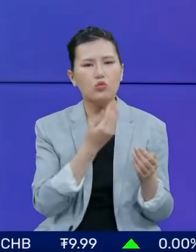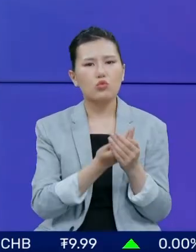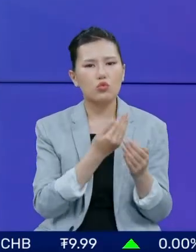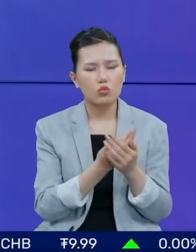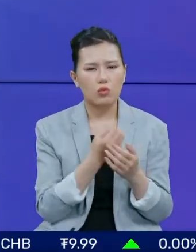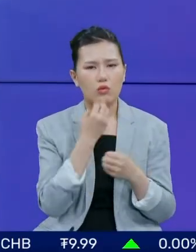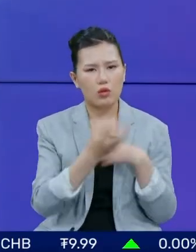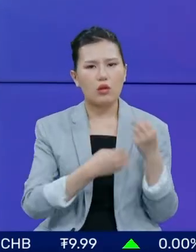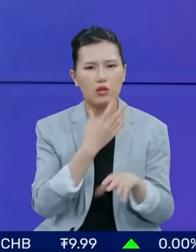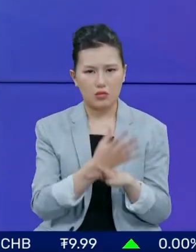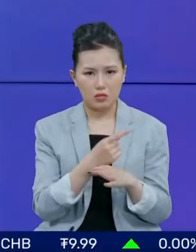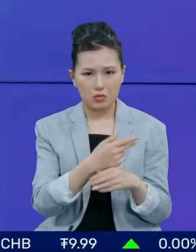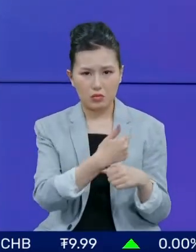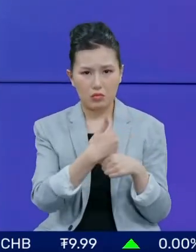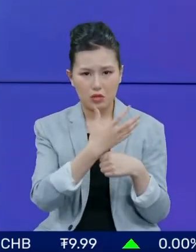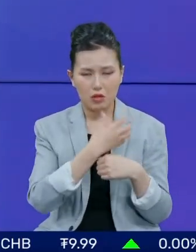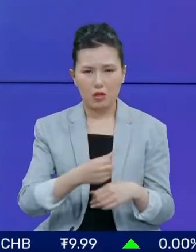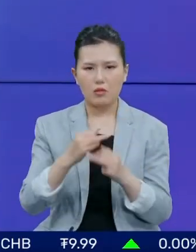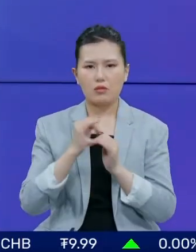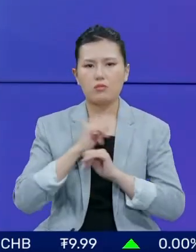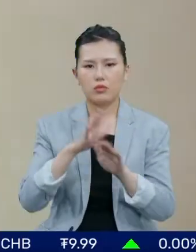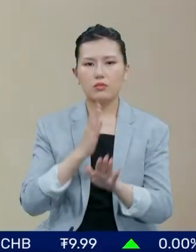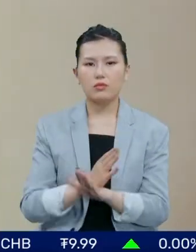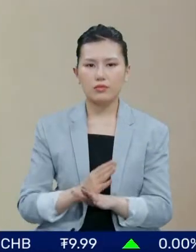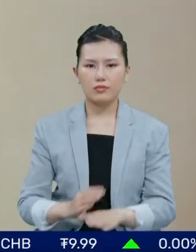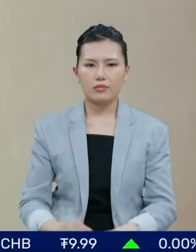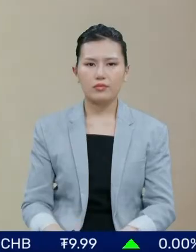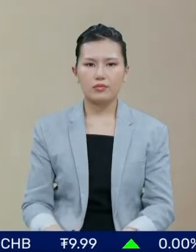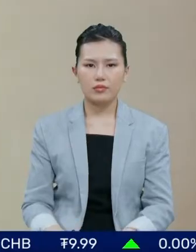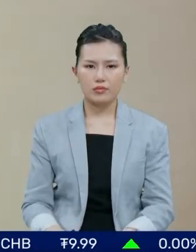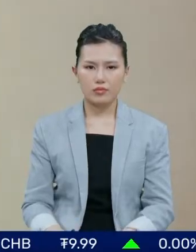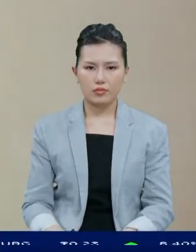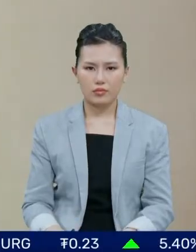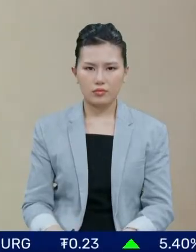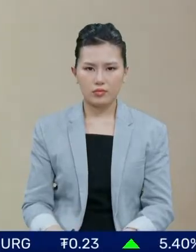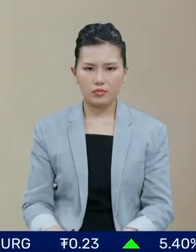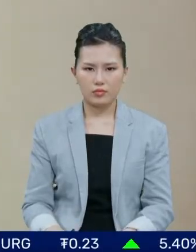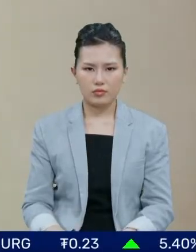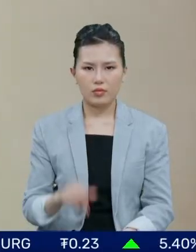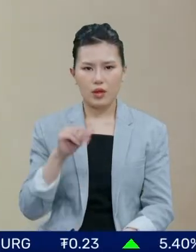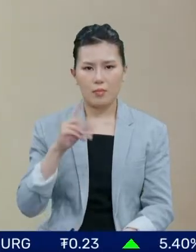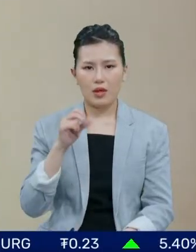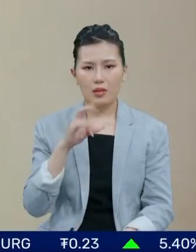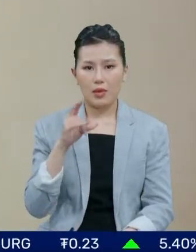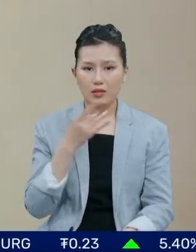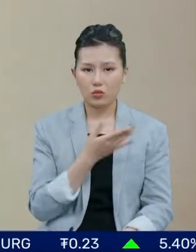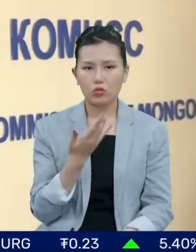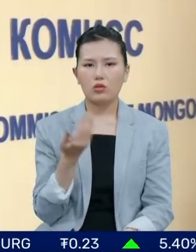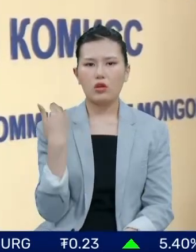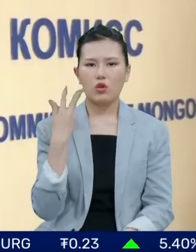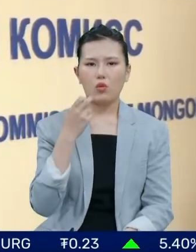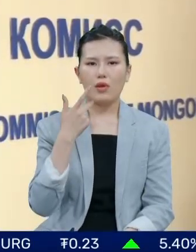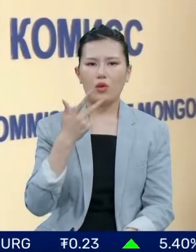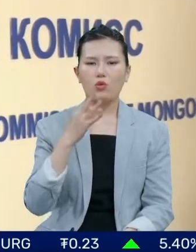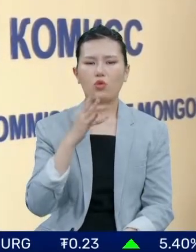өнөөдөр олон нийтэд үзүүлжээ. Амгалан Баатар бол 2013 онд зэрэг агсны